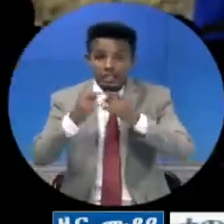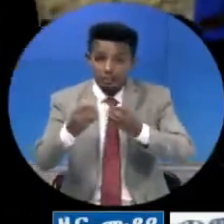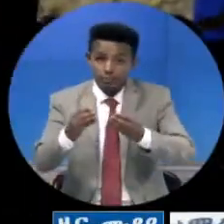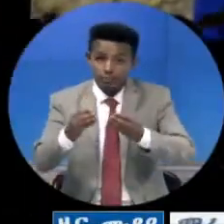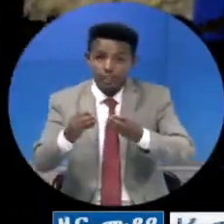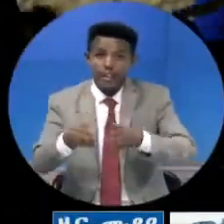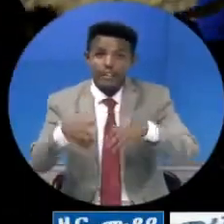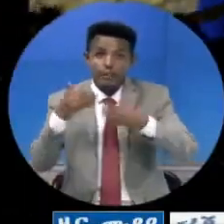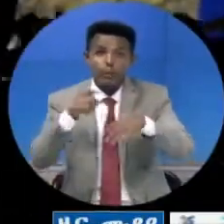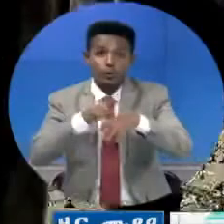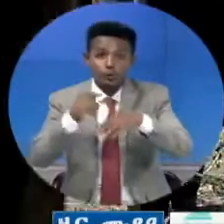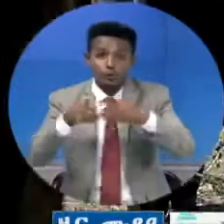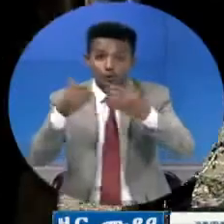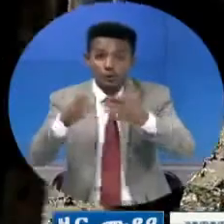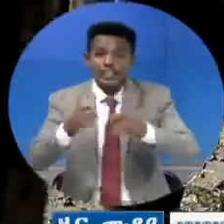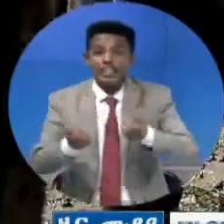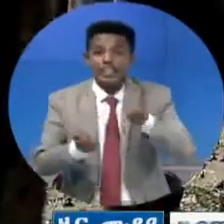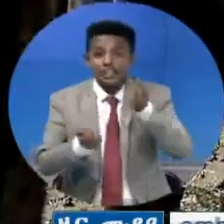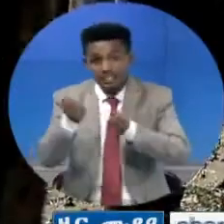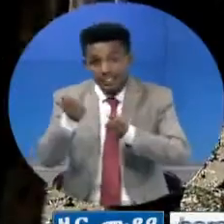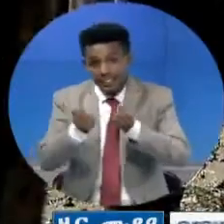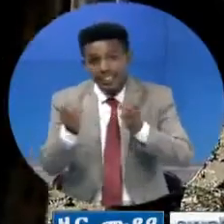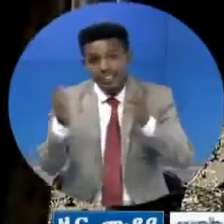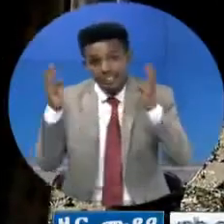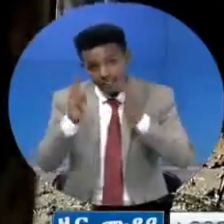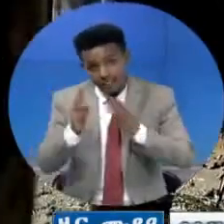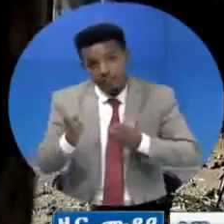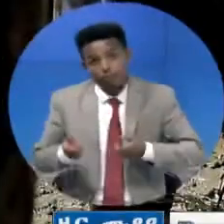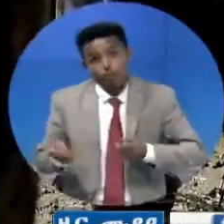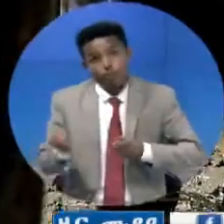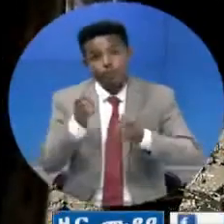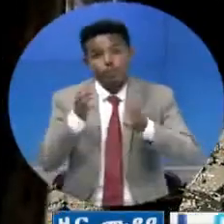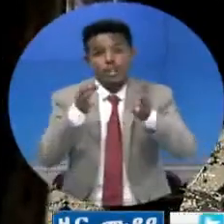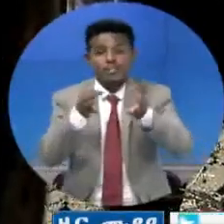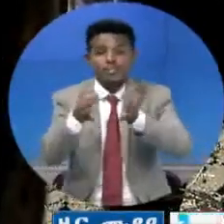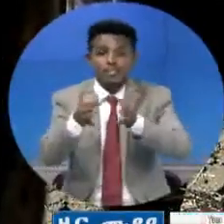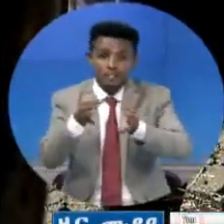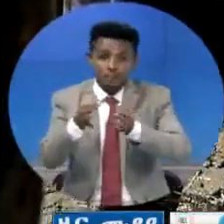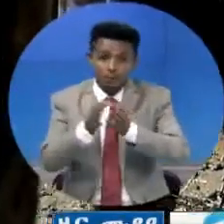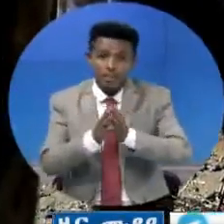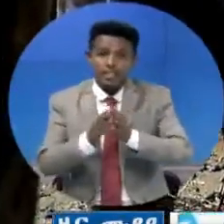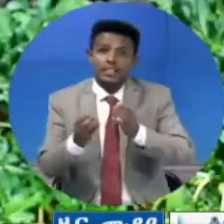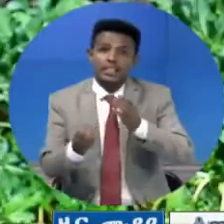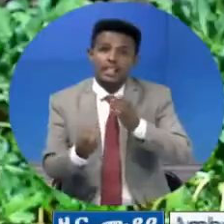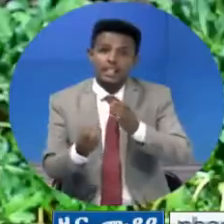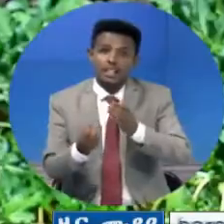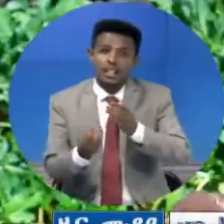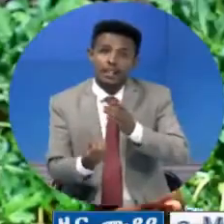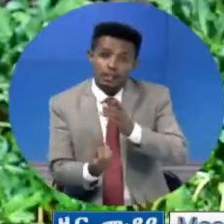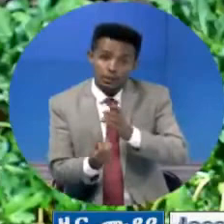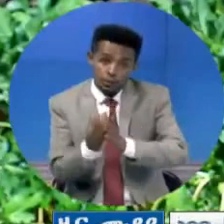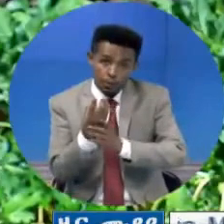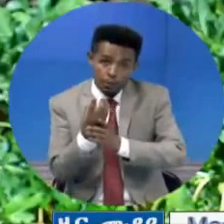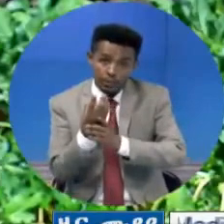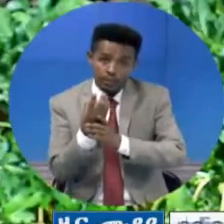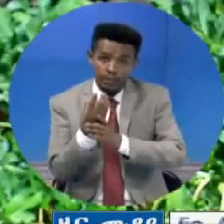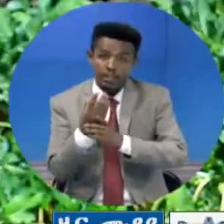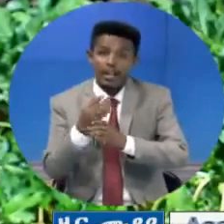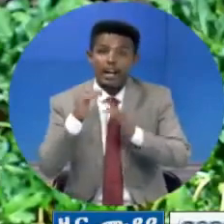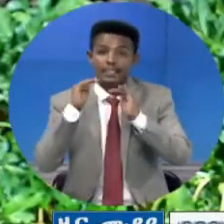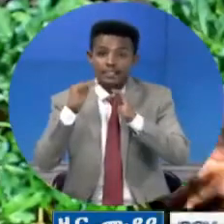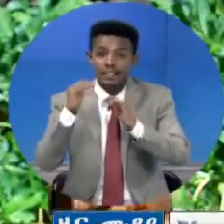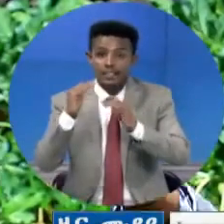ችግር የተሽከርካሪ እጥረት መሆኑን አስረድተዋል። ከሪሶርስ አንጻር ተደራሽነት ችግር